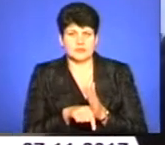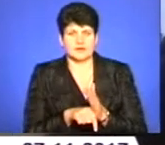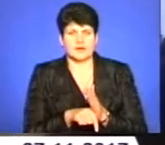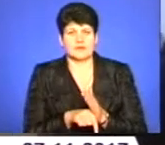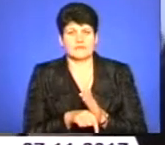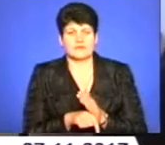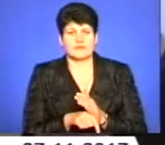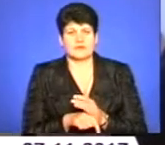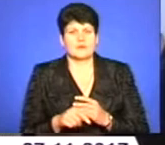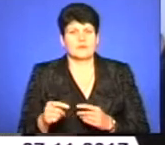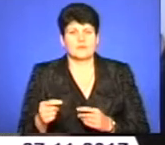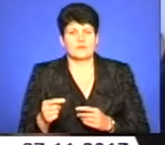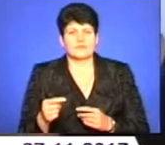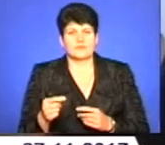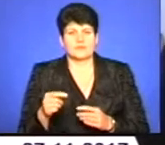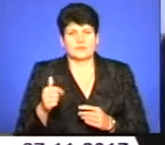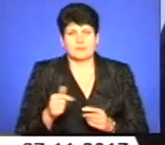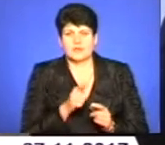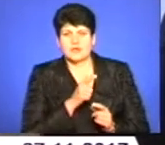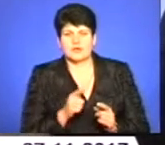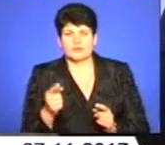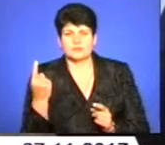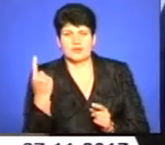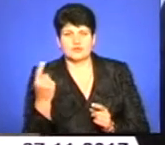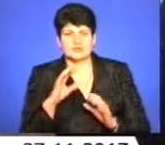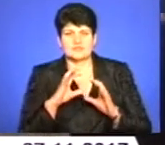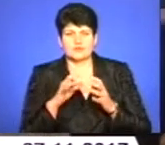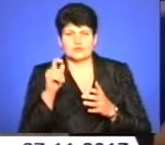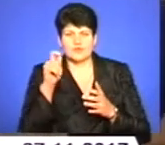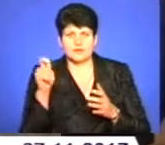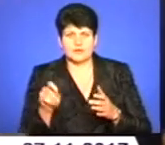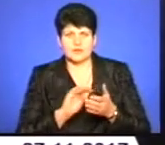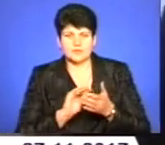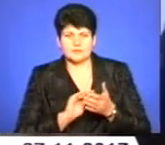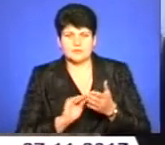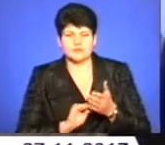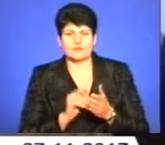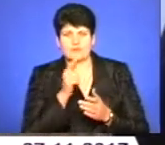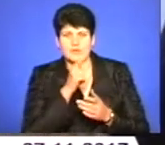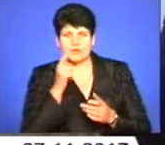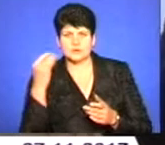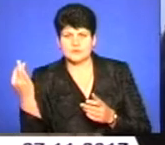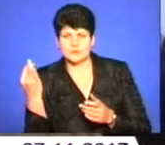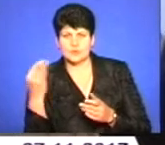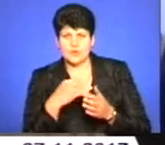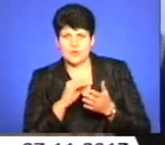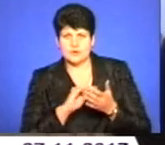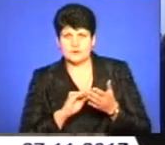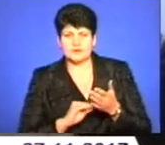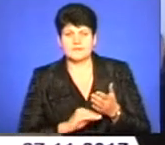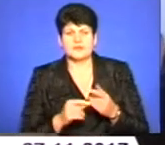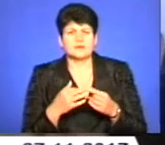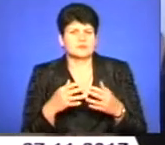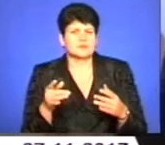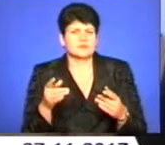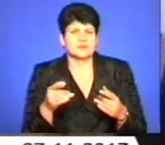воєнного періоду Першої світової війни, який описував період історичної Мазепи, в якому розкрилася взагалі історія